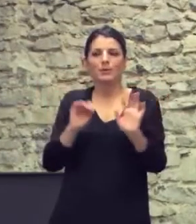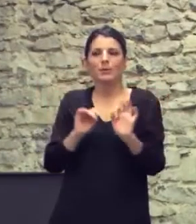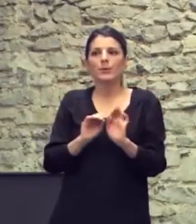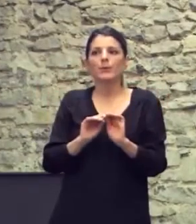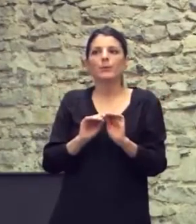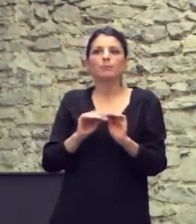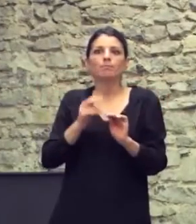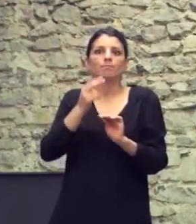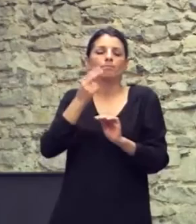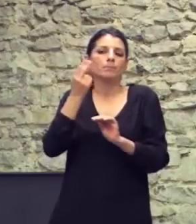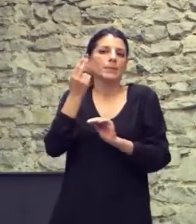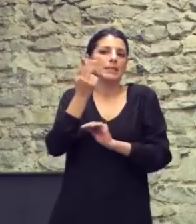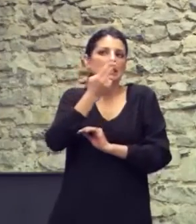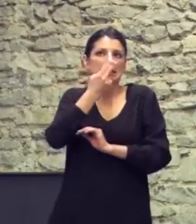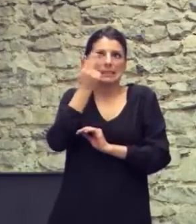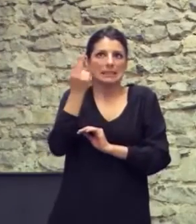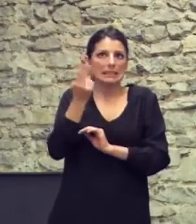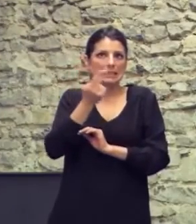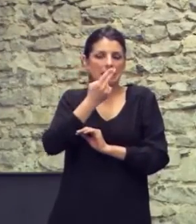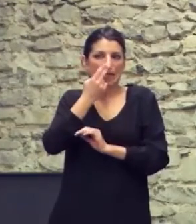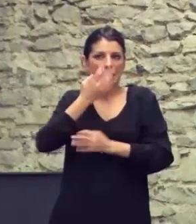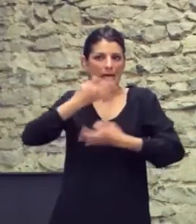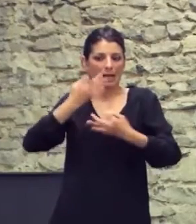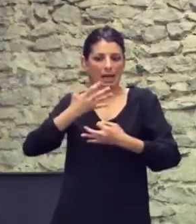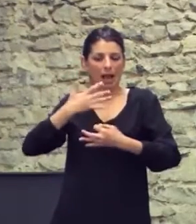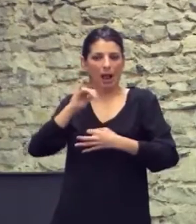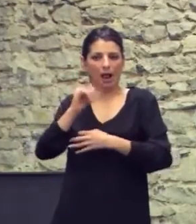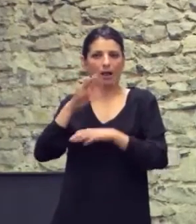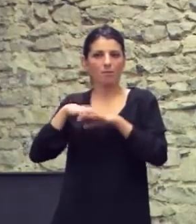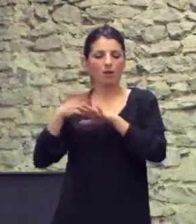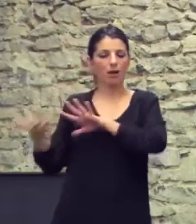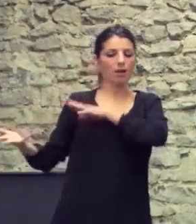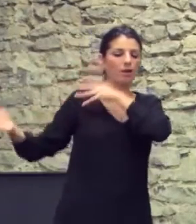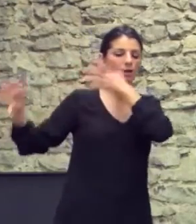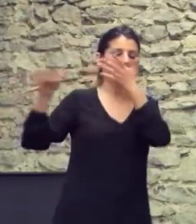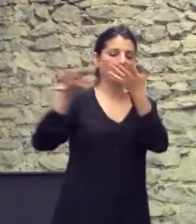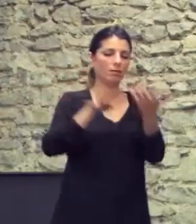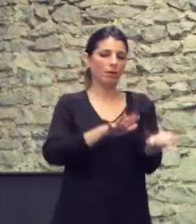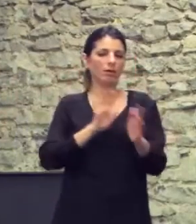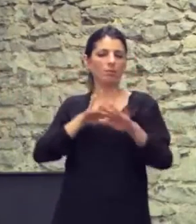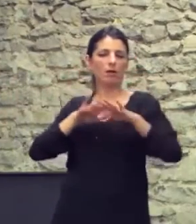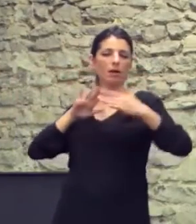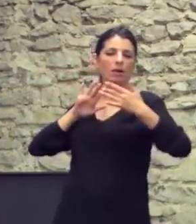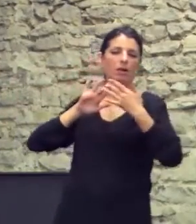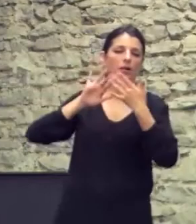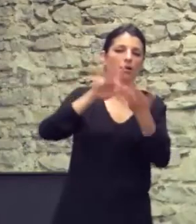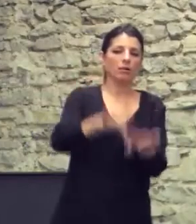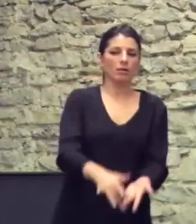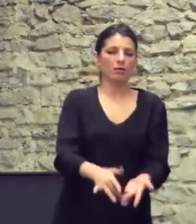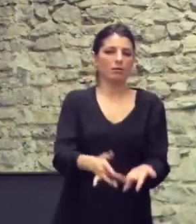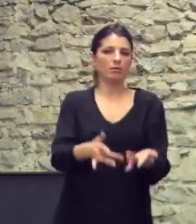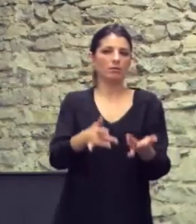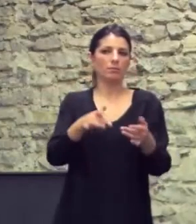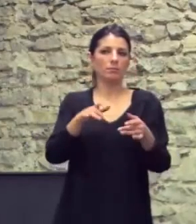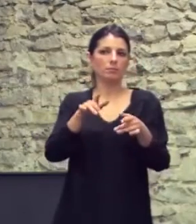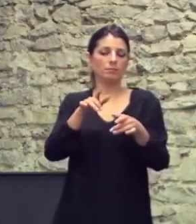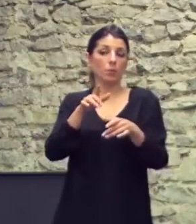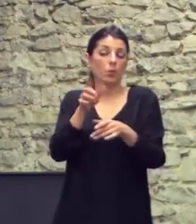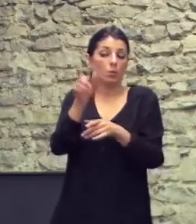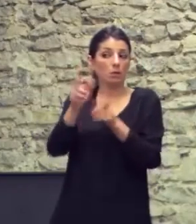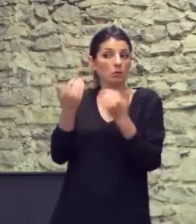daukagula interesik gauza aplikatu edo interbentzioetan, beste alde batetik ematen du interbentzioa egiten duten pertsonak